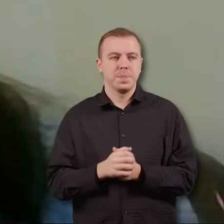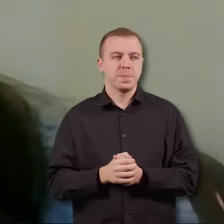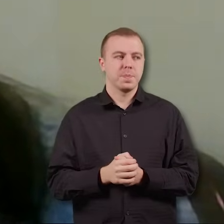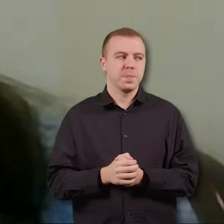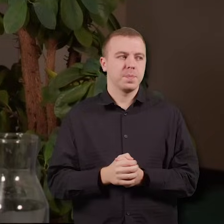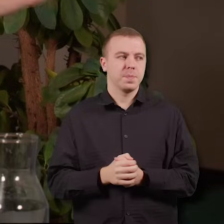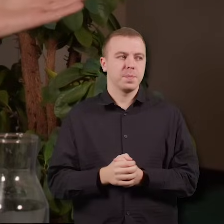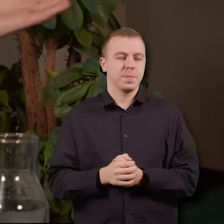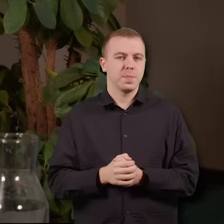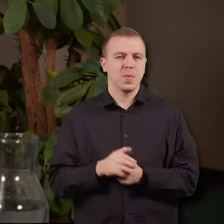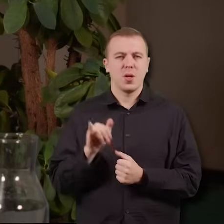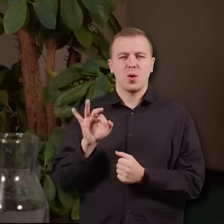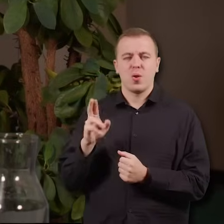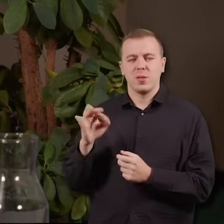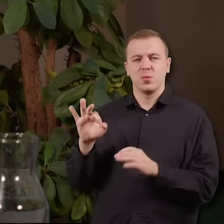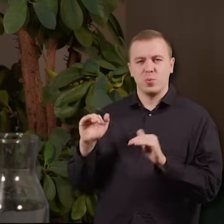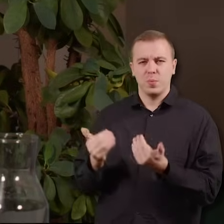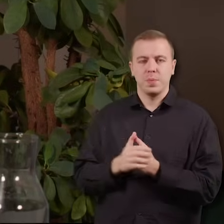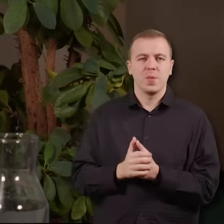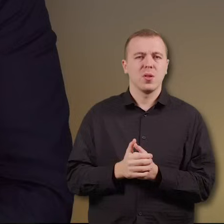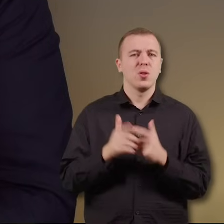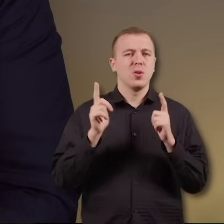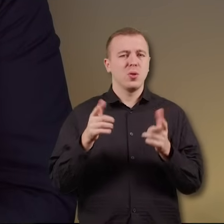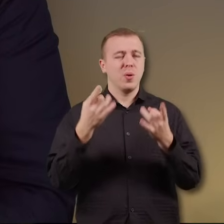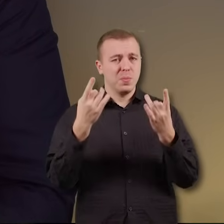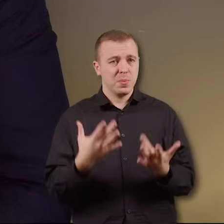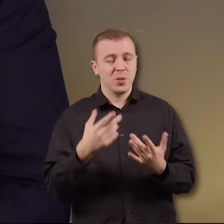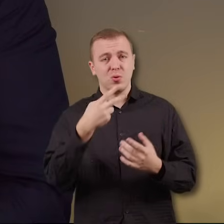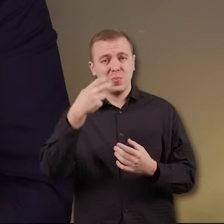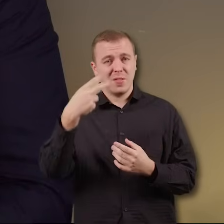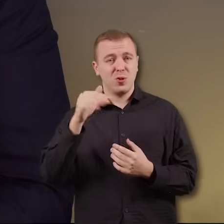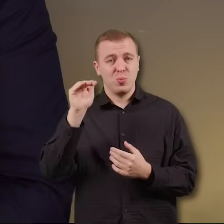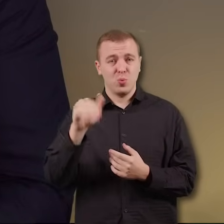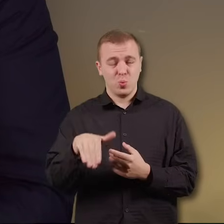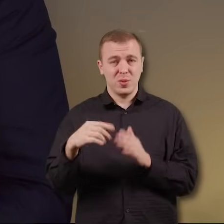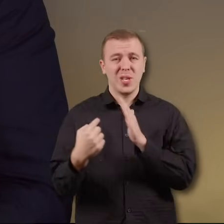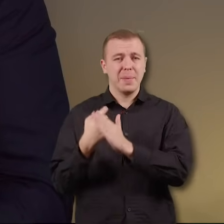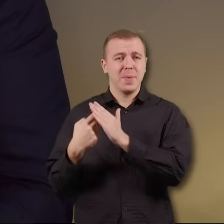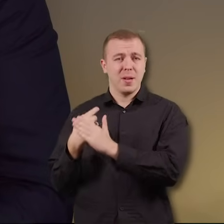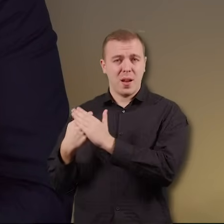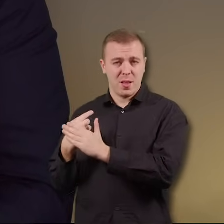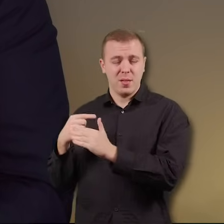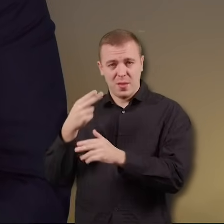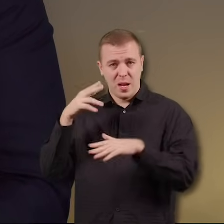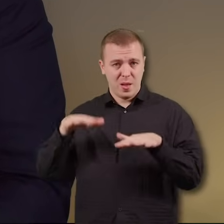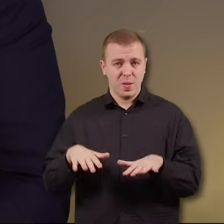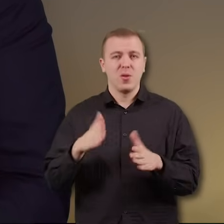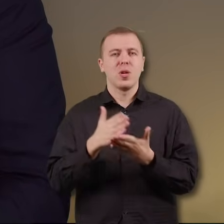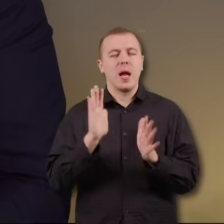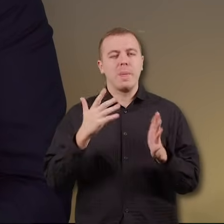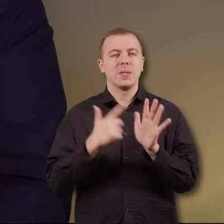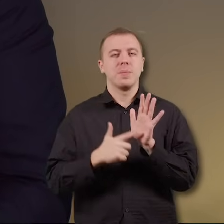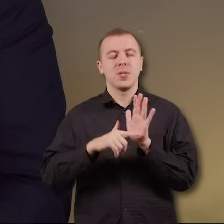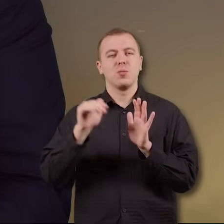galvoju. Trumpai, ponė Jonai, labai paprasta, iš 220 tūkstančių imigrantų pas mus dabar yra beveik